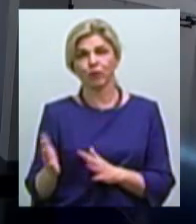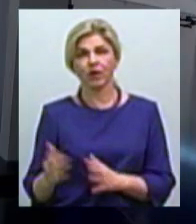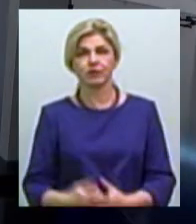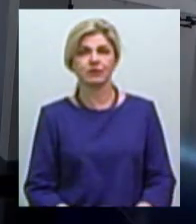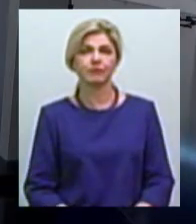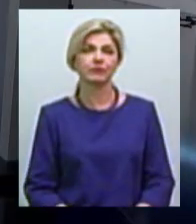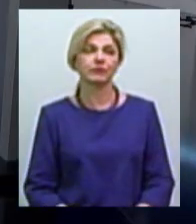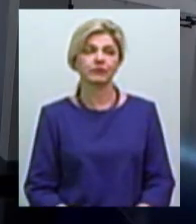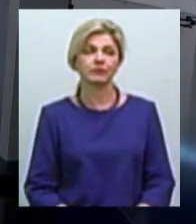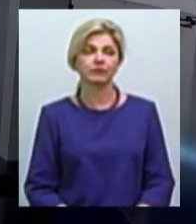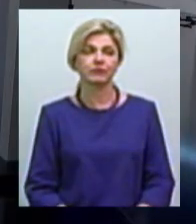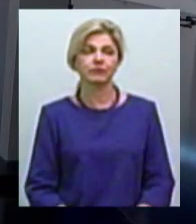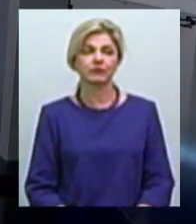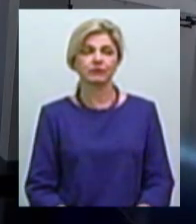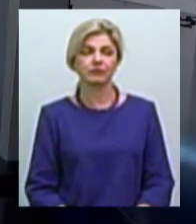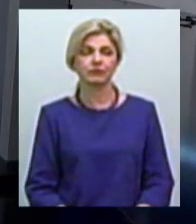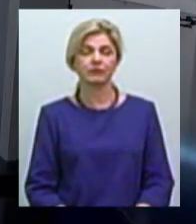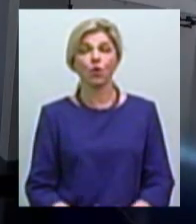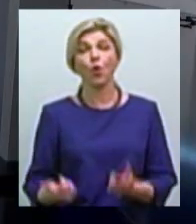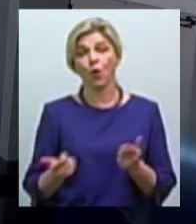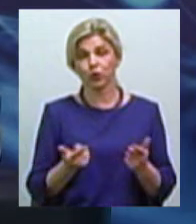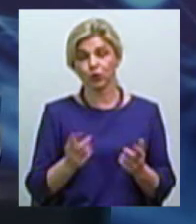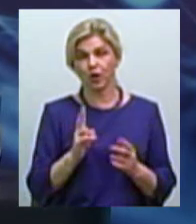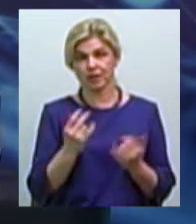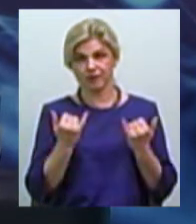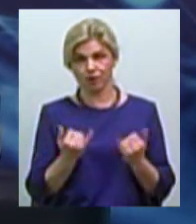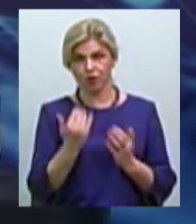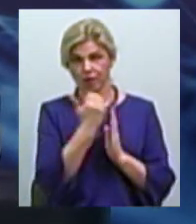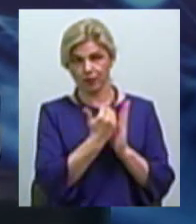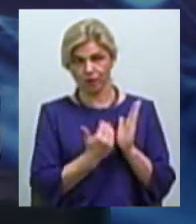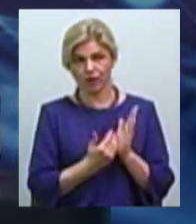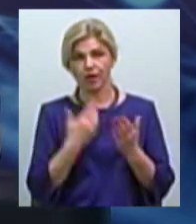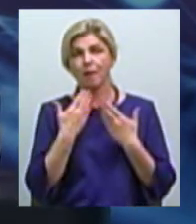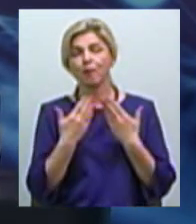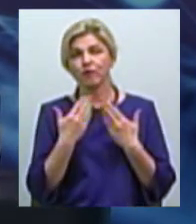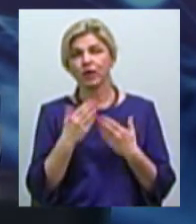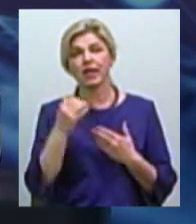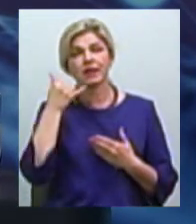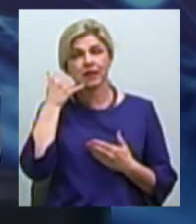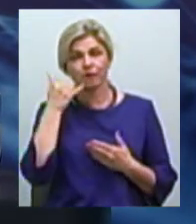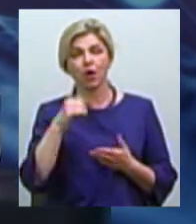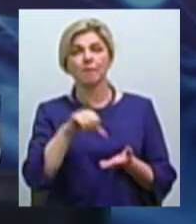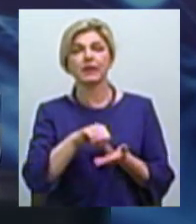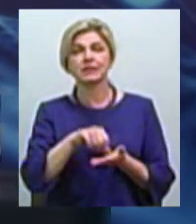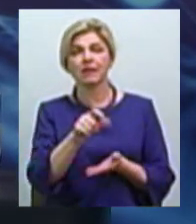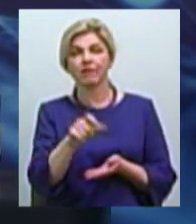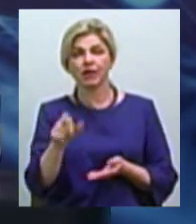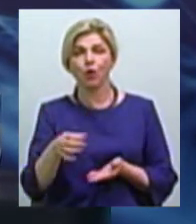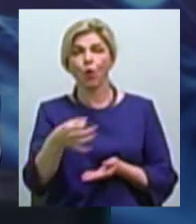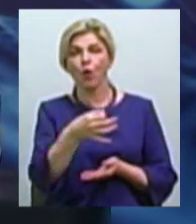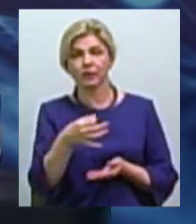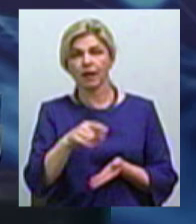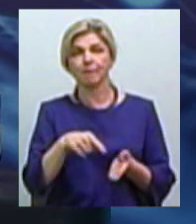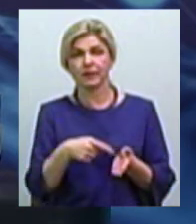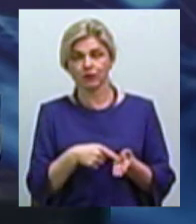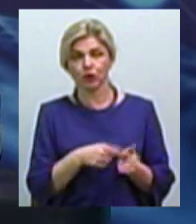в країні. Такі вимоги. Готуючись до сьогоднішньої програми, ми поспілкувалися телефоном із представниками обласної та